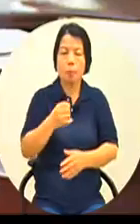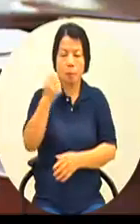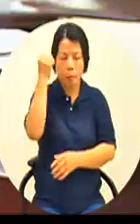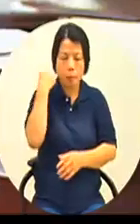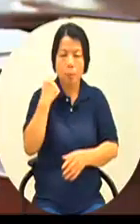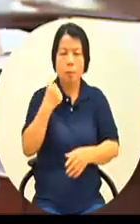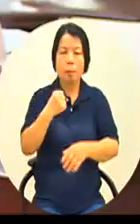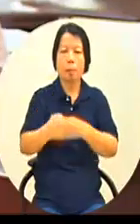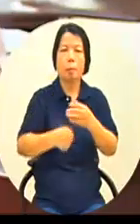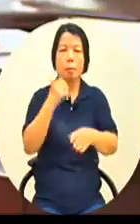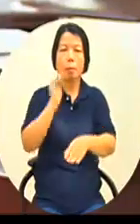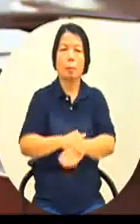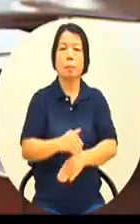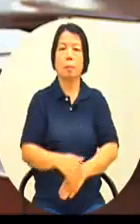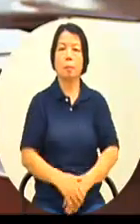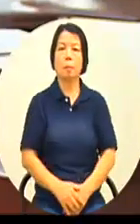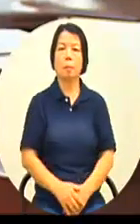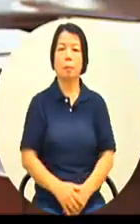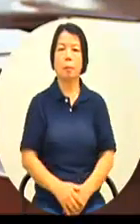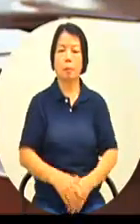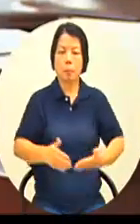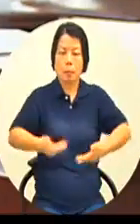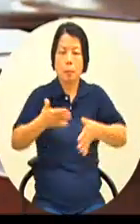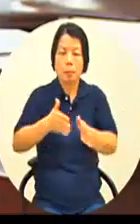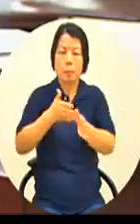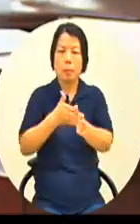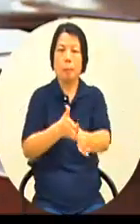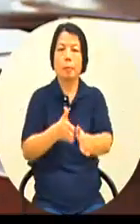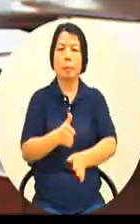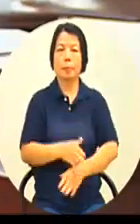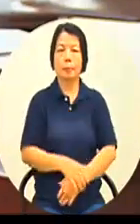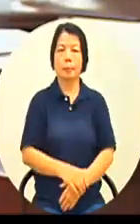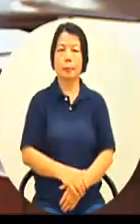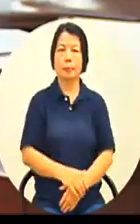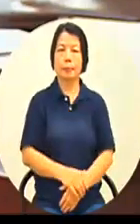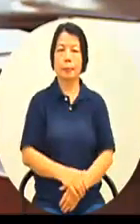未？我感觉轻轨嘞，咱公司的就是讲，咱来当